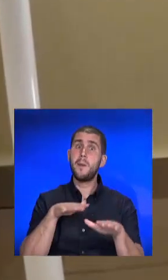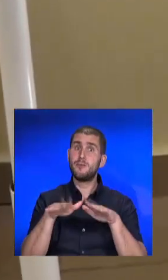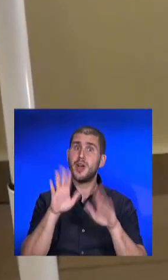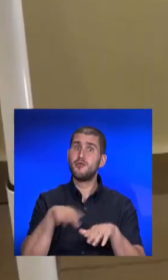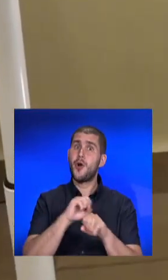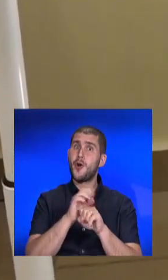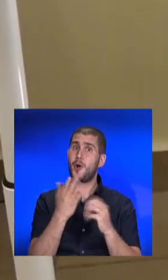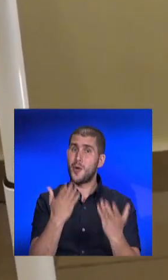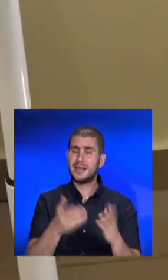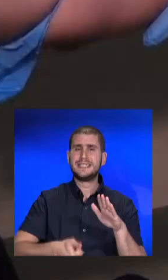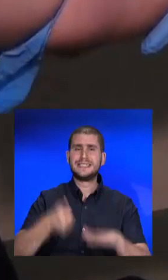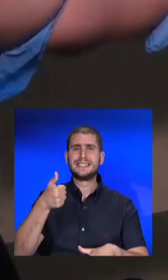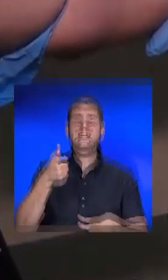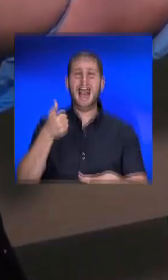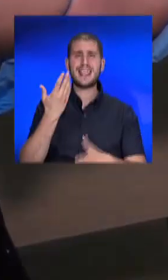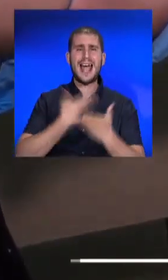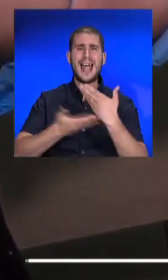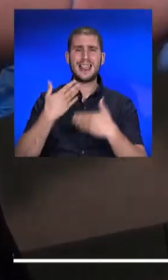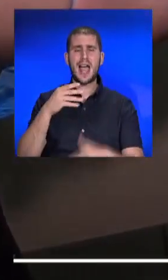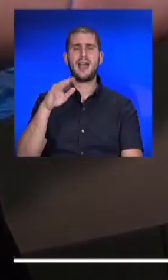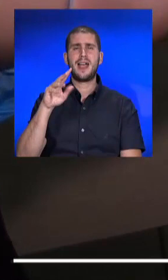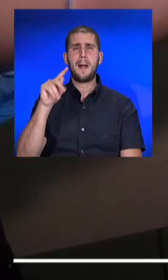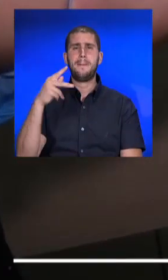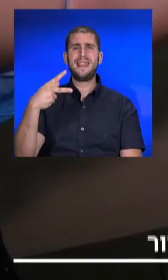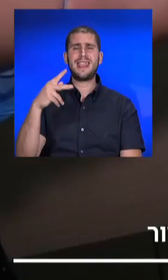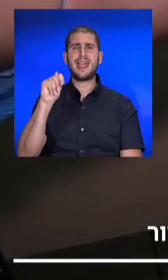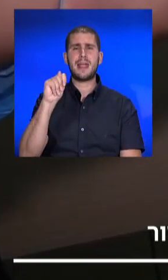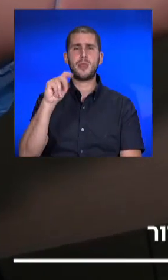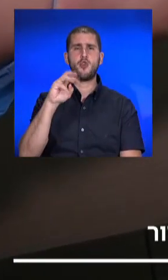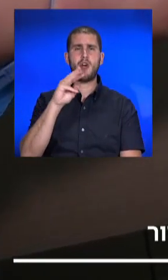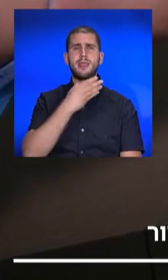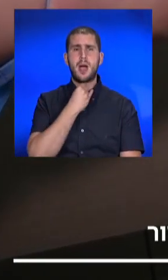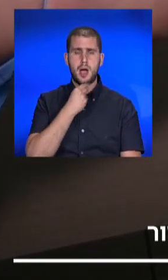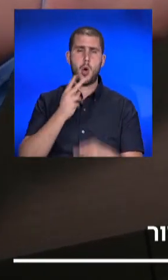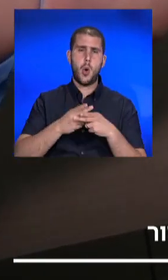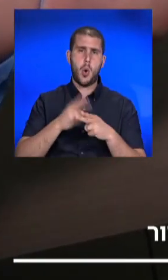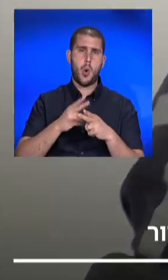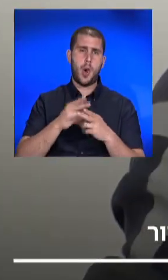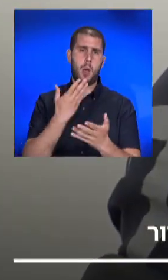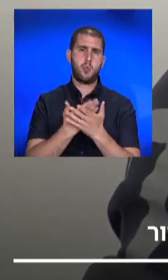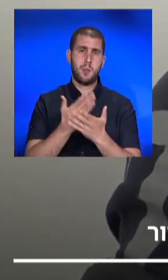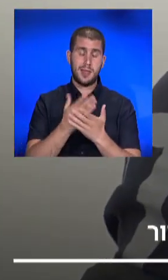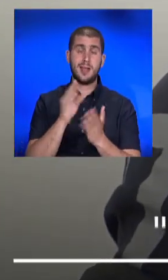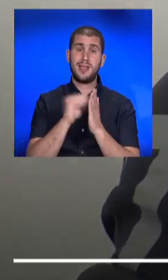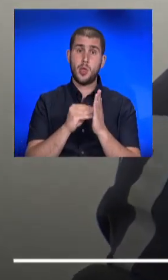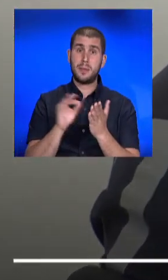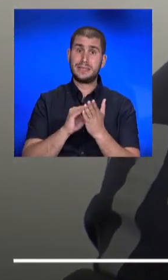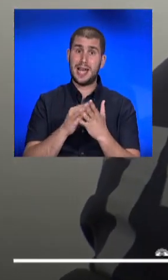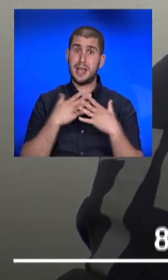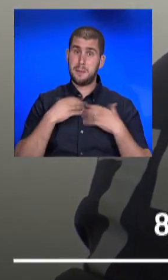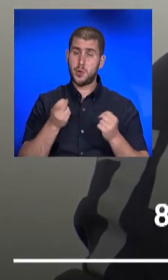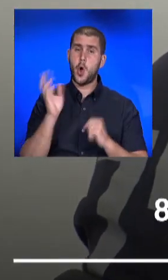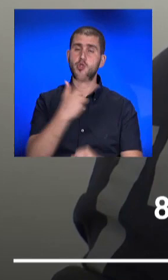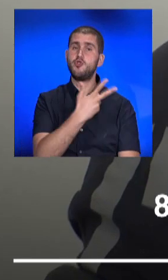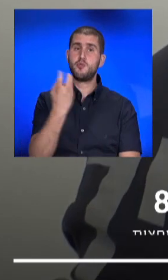קורונה. שרת הקליטה פנינה תמנו שטה חולה מאומתת מהלילה, ולפי נתוני משרד הבריאות היא מצטרפת לעוד 340